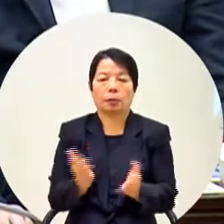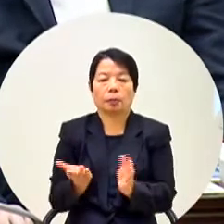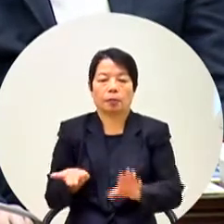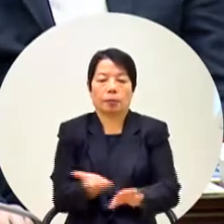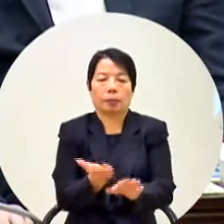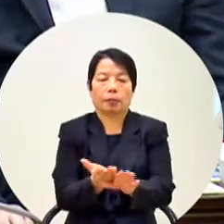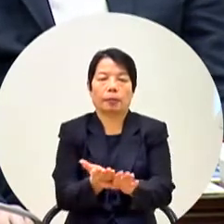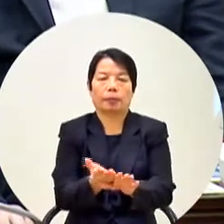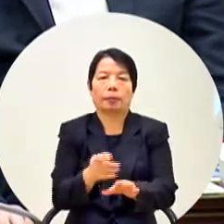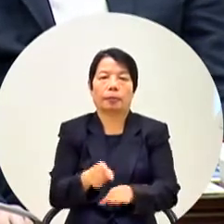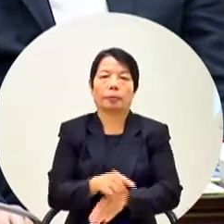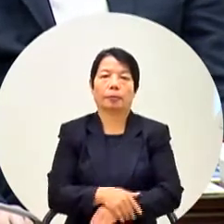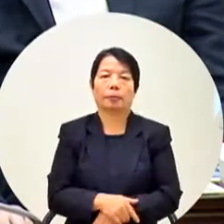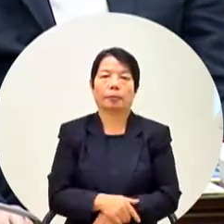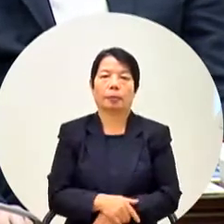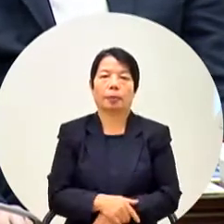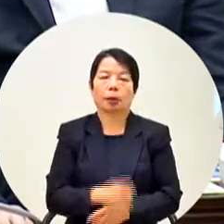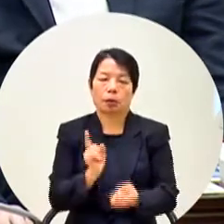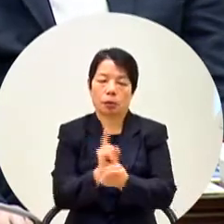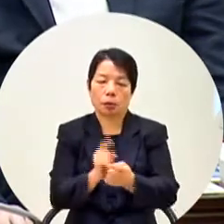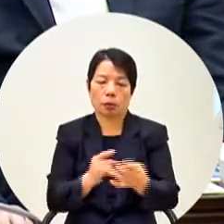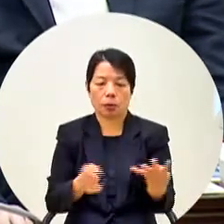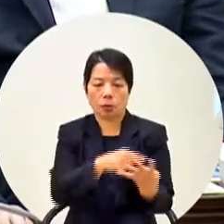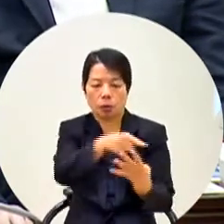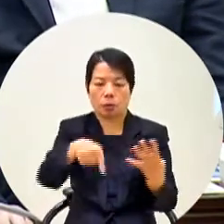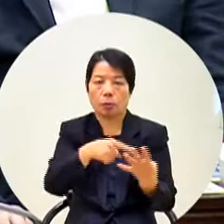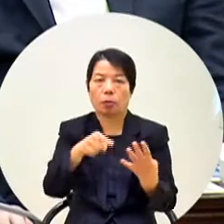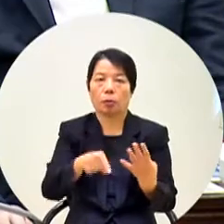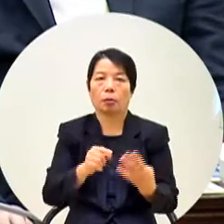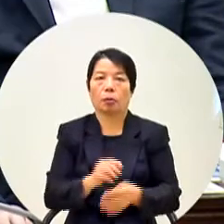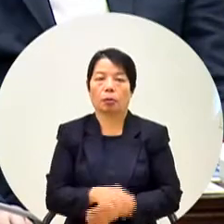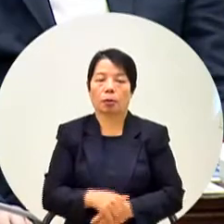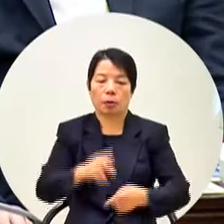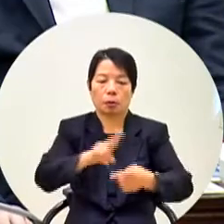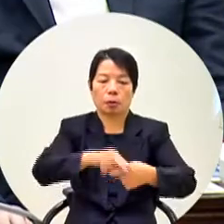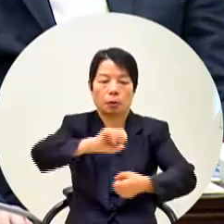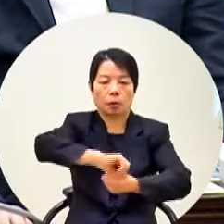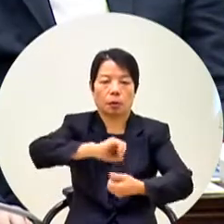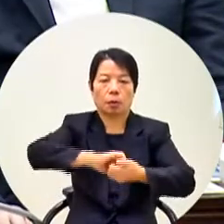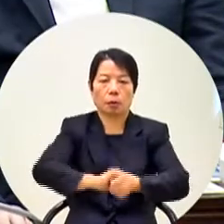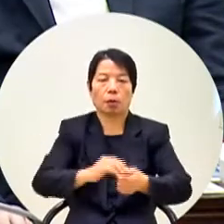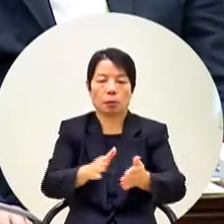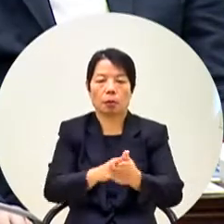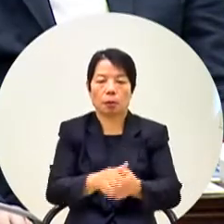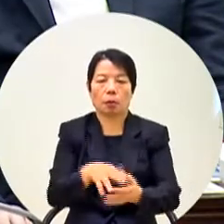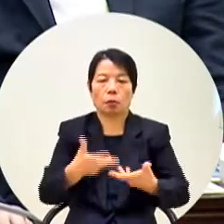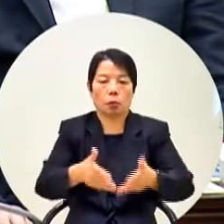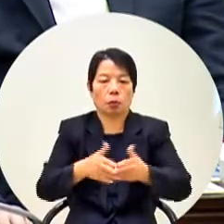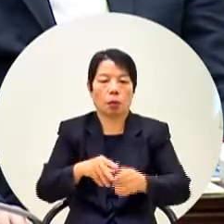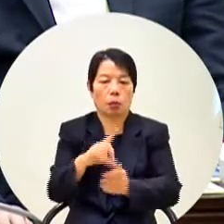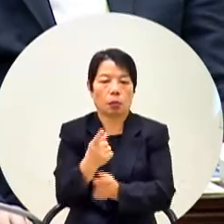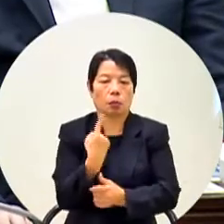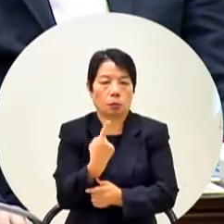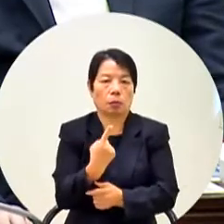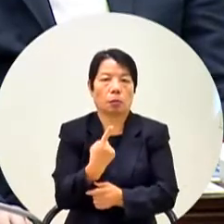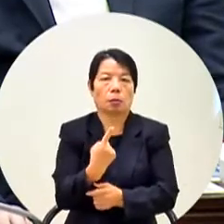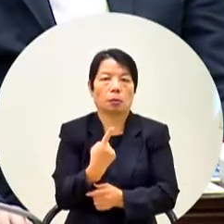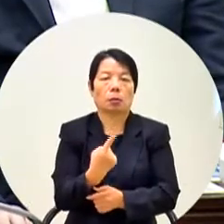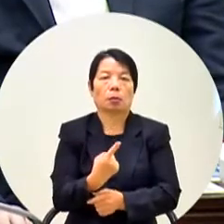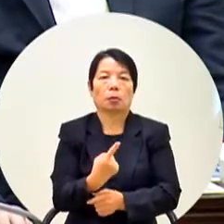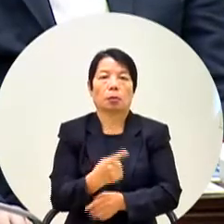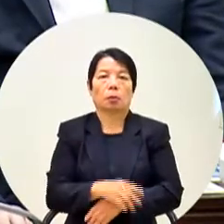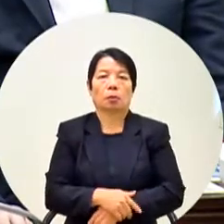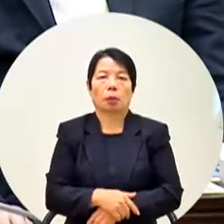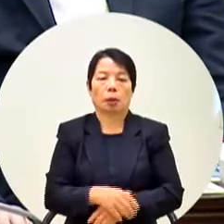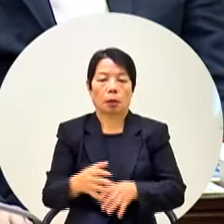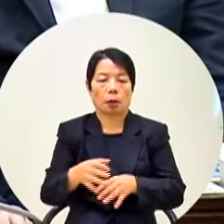在。这四个所在是家庭一个足大的资源，咱高雄市政府一直拢